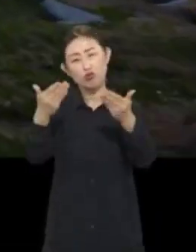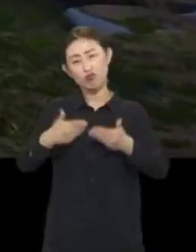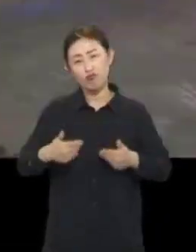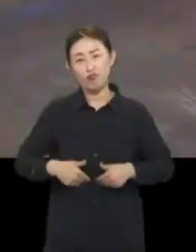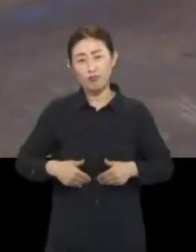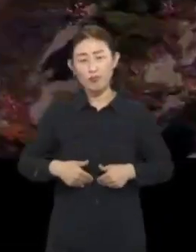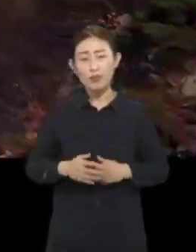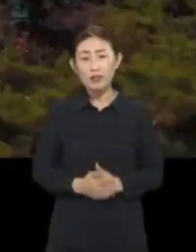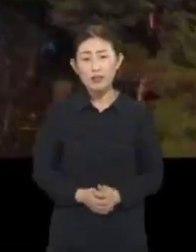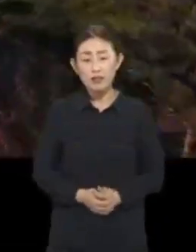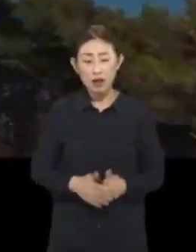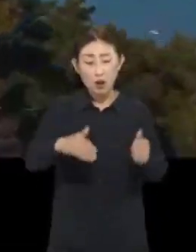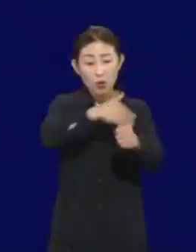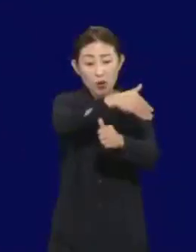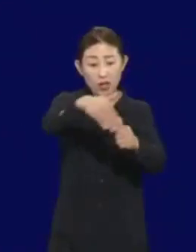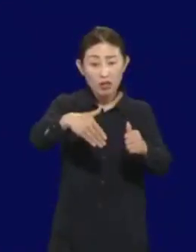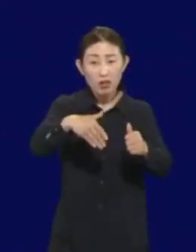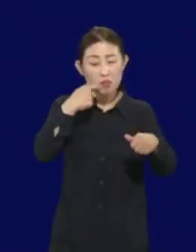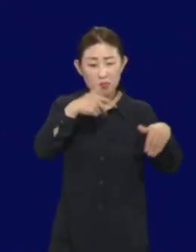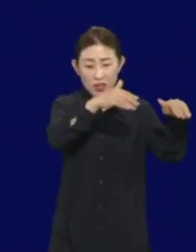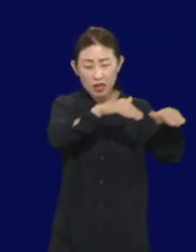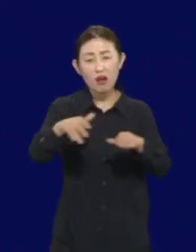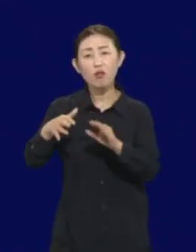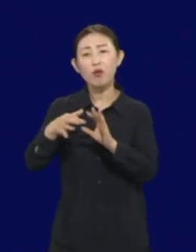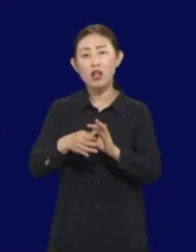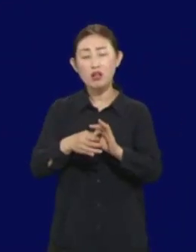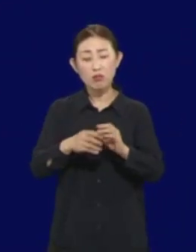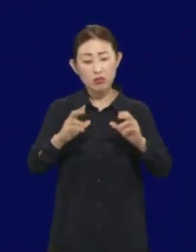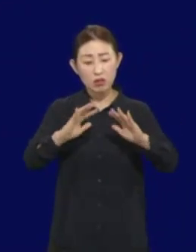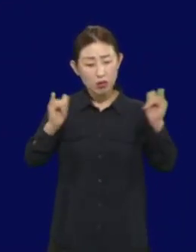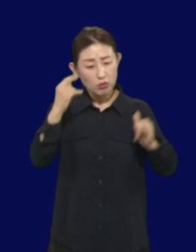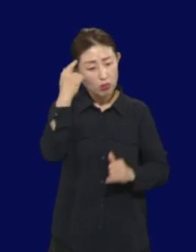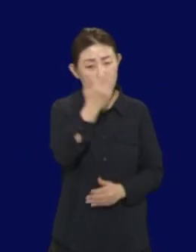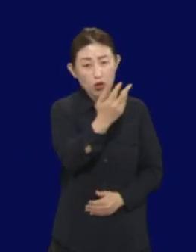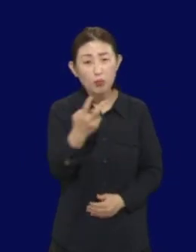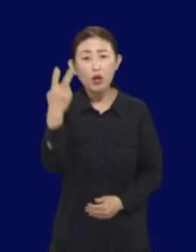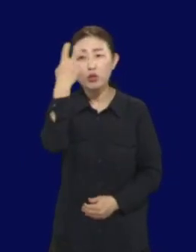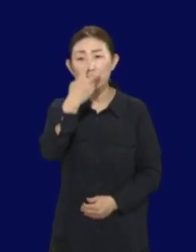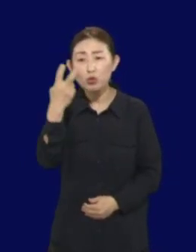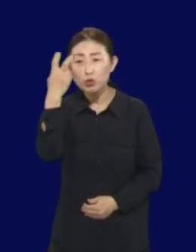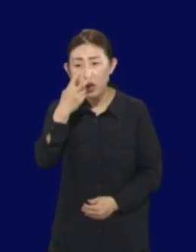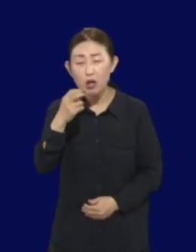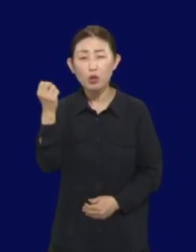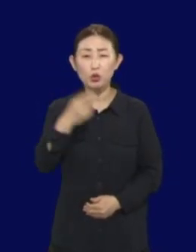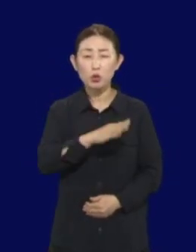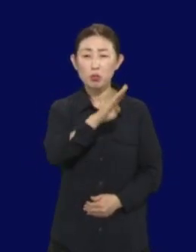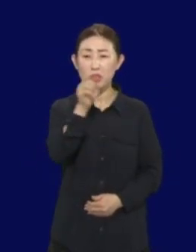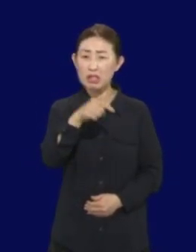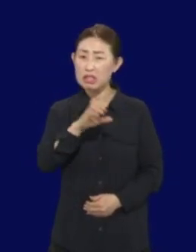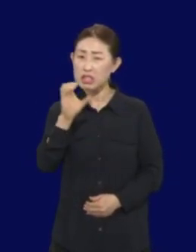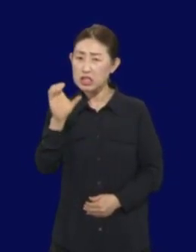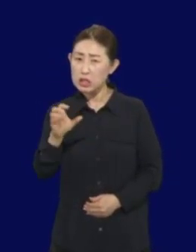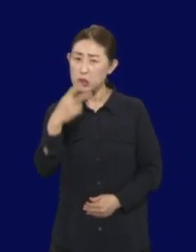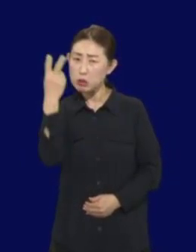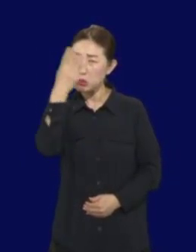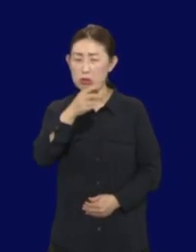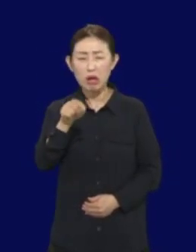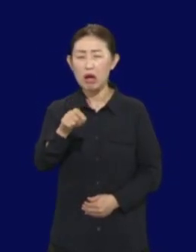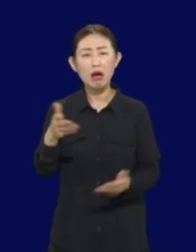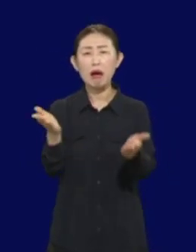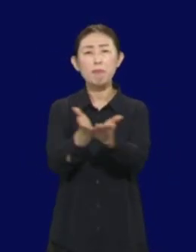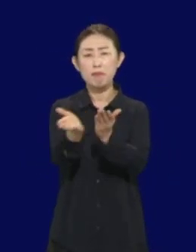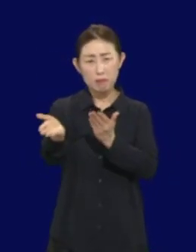지적합니다. 환경과 관련되는 것들은 여론조사를 하거나 또 뭐 PC를 측정해서 예타를 하는 것은 맞지가 않은